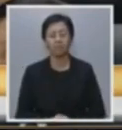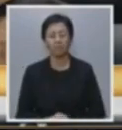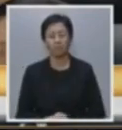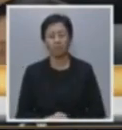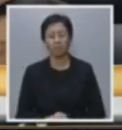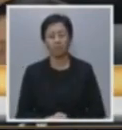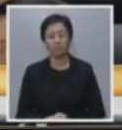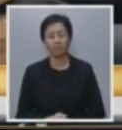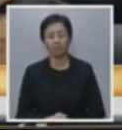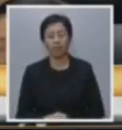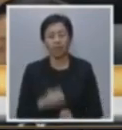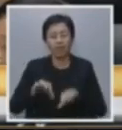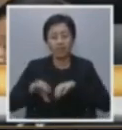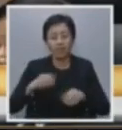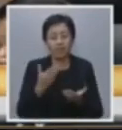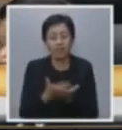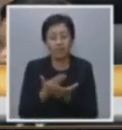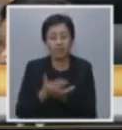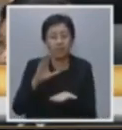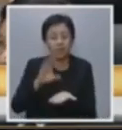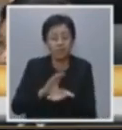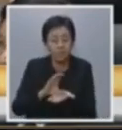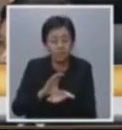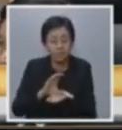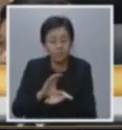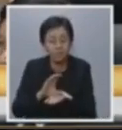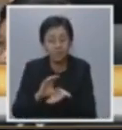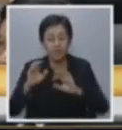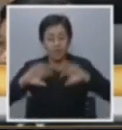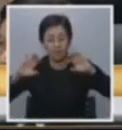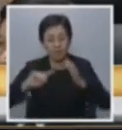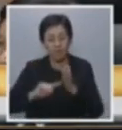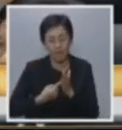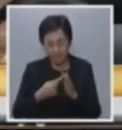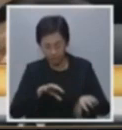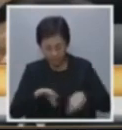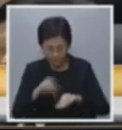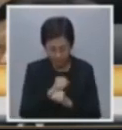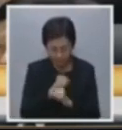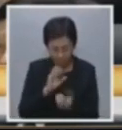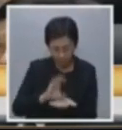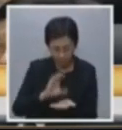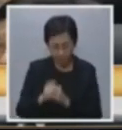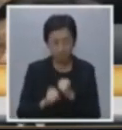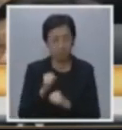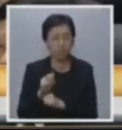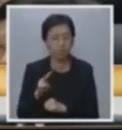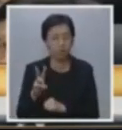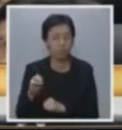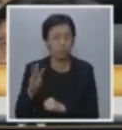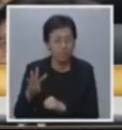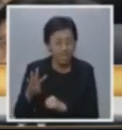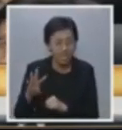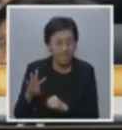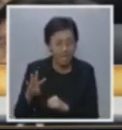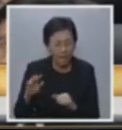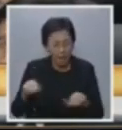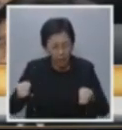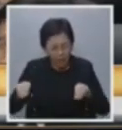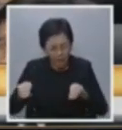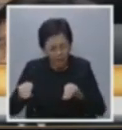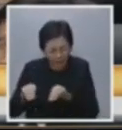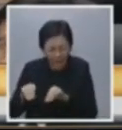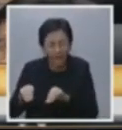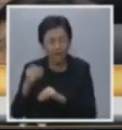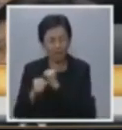แต่ในการจัดเตรียมงบประมาณและผมเข้าใจว่าตอนนี้รัฐบาลก็เริ่มที่จะเตรียมงบประมาณปี64ไม่นานเราก็จะมีโอกาสได้พิจารณางบประมาณ64